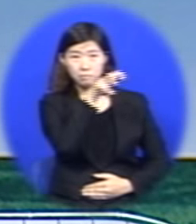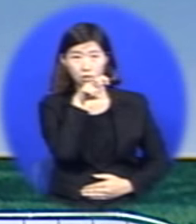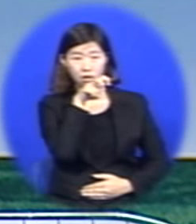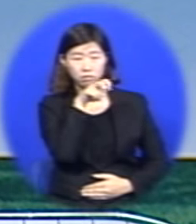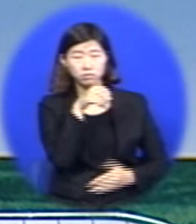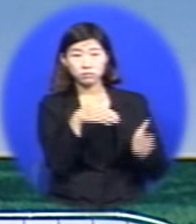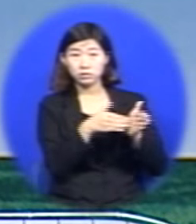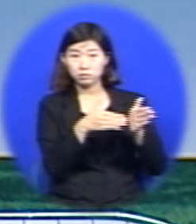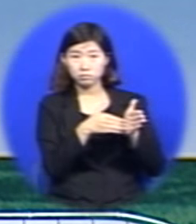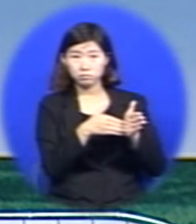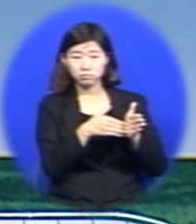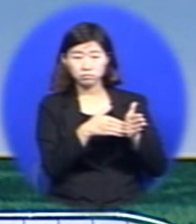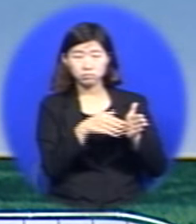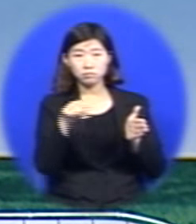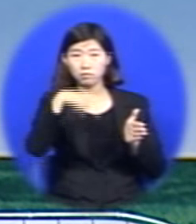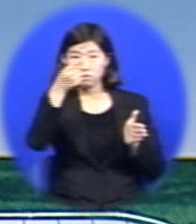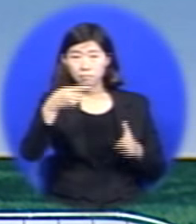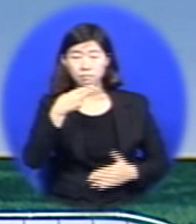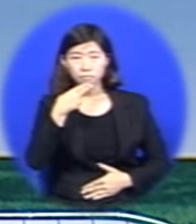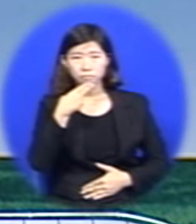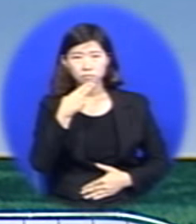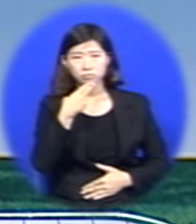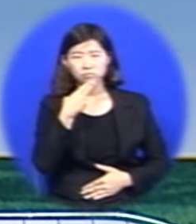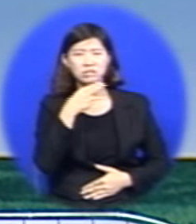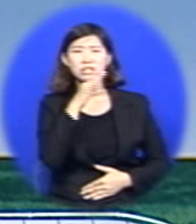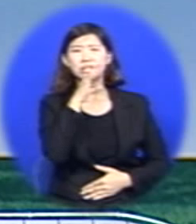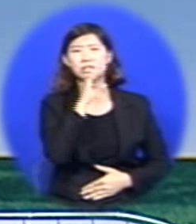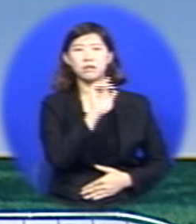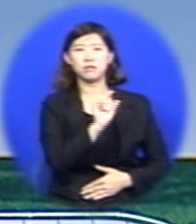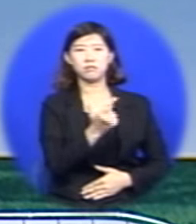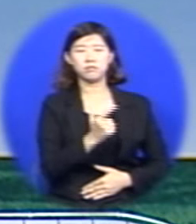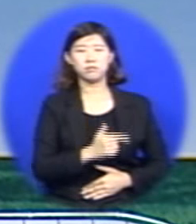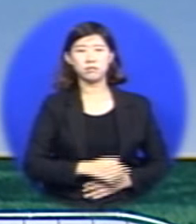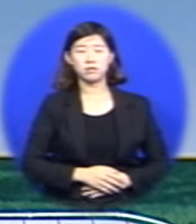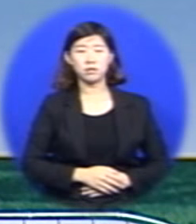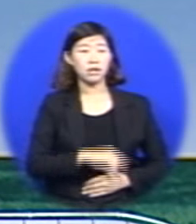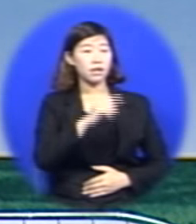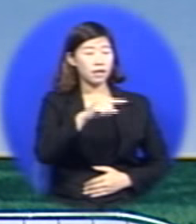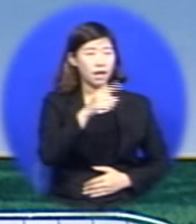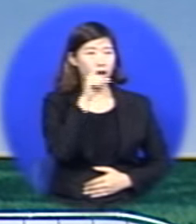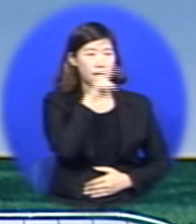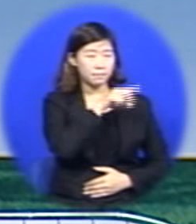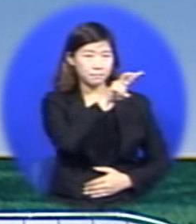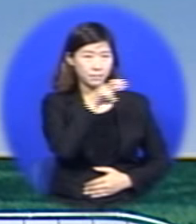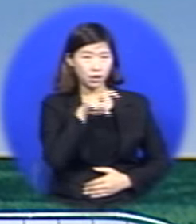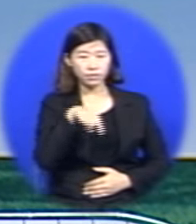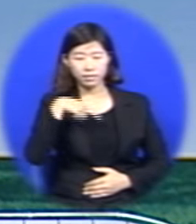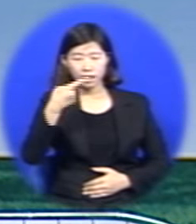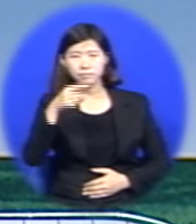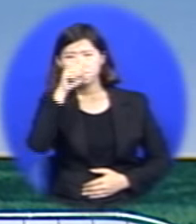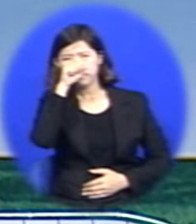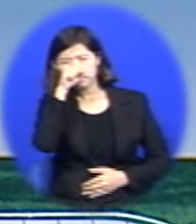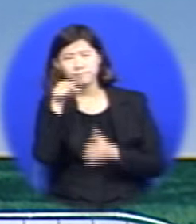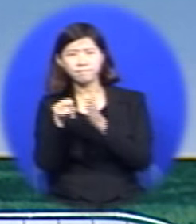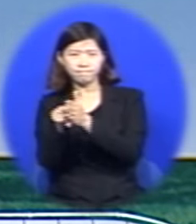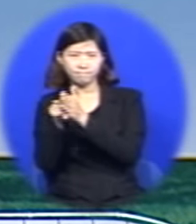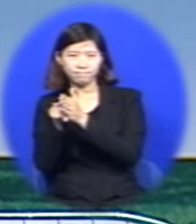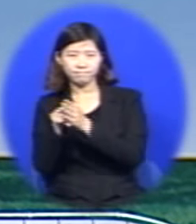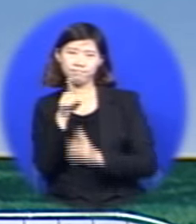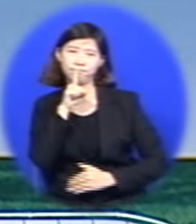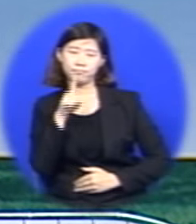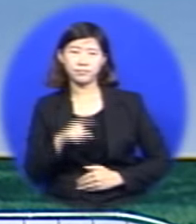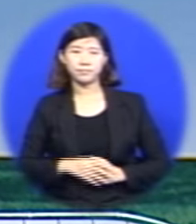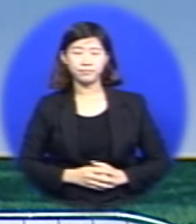아닙니다. 선을 굳게 잡는 것. 이 선이 뭔지에 대해서 10절에서 좀 자세하게 설명을